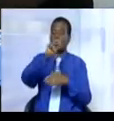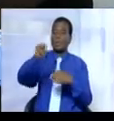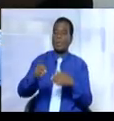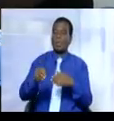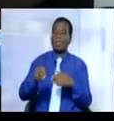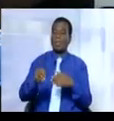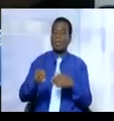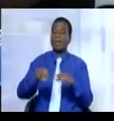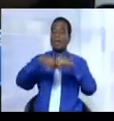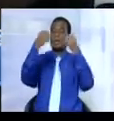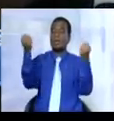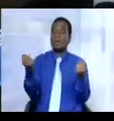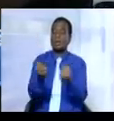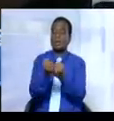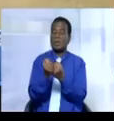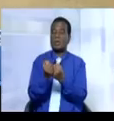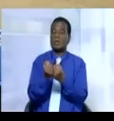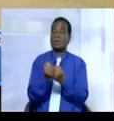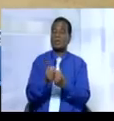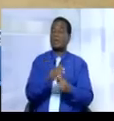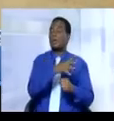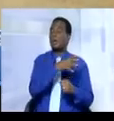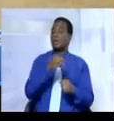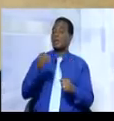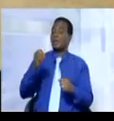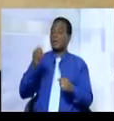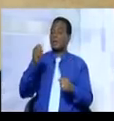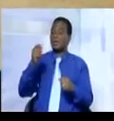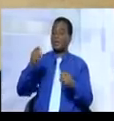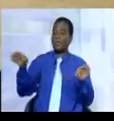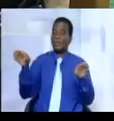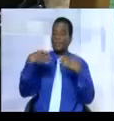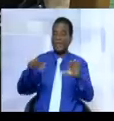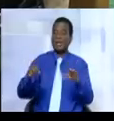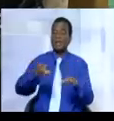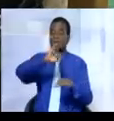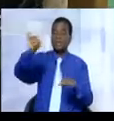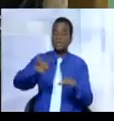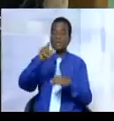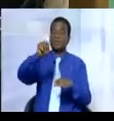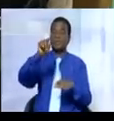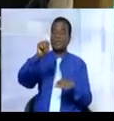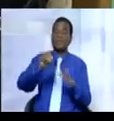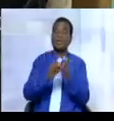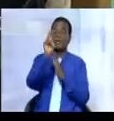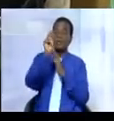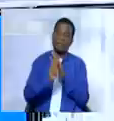Kestab, le salon Bâtivoire, plateforme d'échange des professionnels du bâtiment, refermera ses portes ce jeudi 20 février